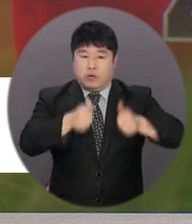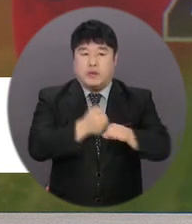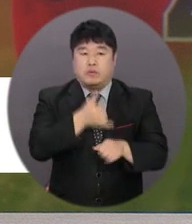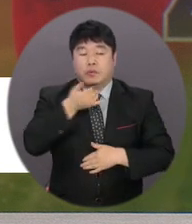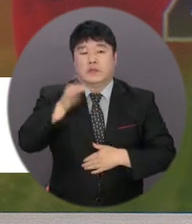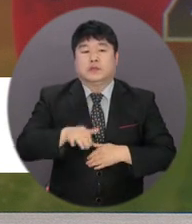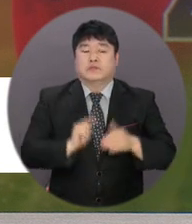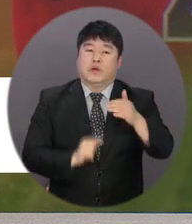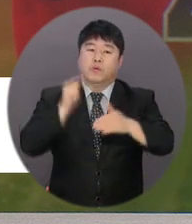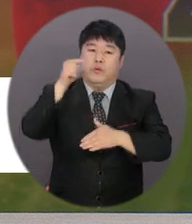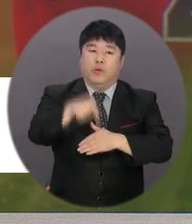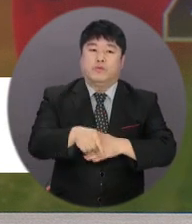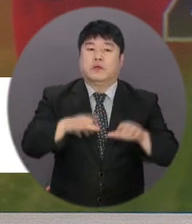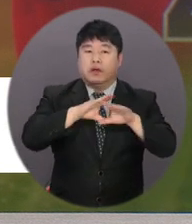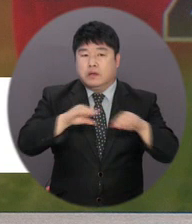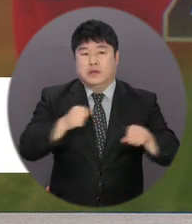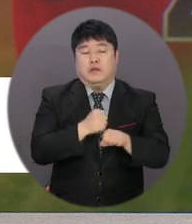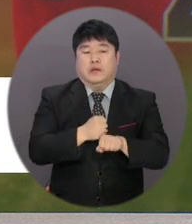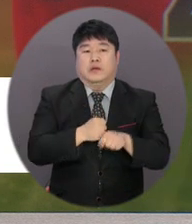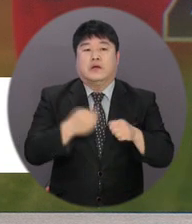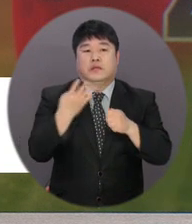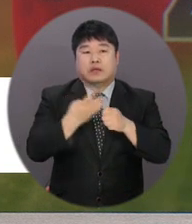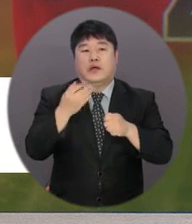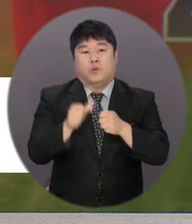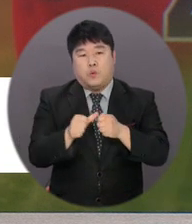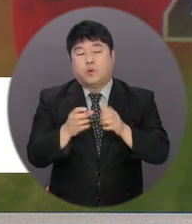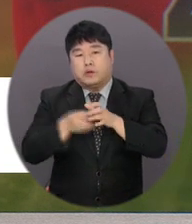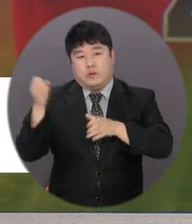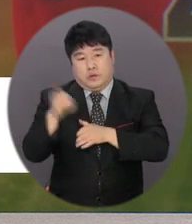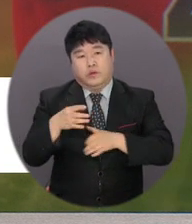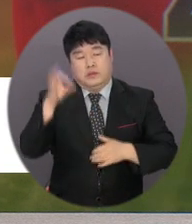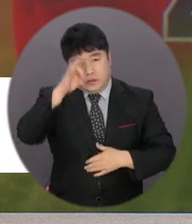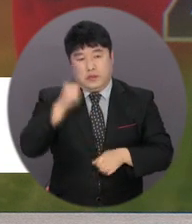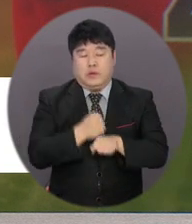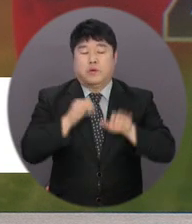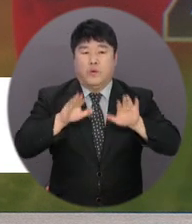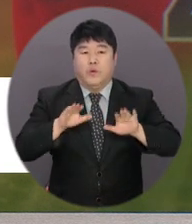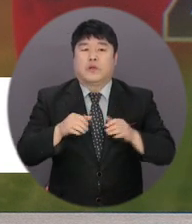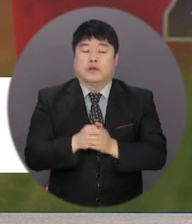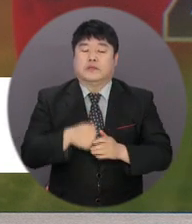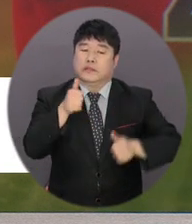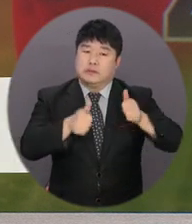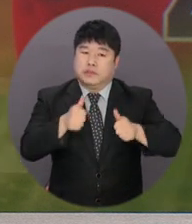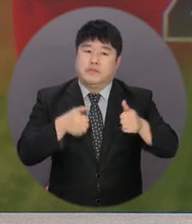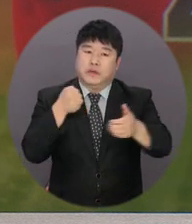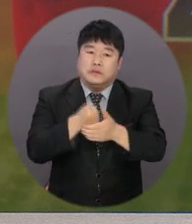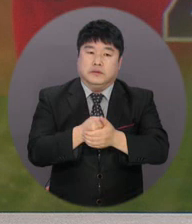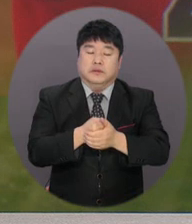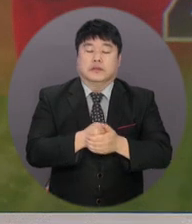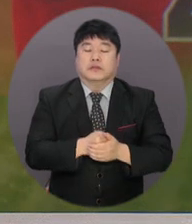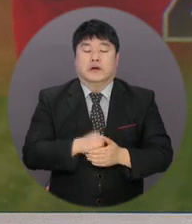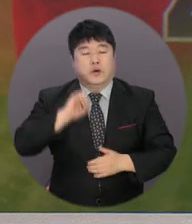그렇지만 홈런 갈증 해소와 4호 선발 찾기는 기아의 올 시즌 성적을 좌우하는 가늠자가 될 것으로 보입니다.